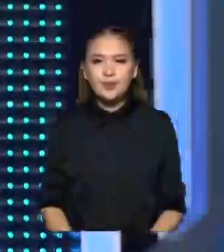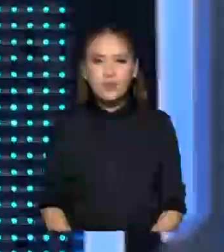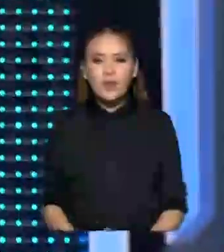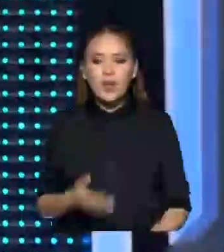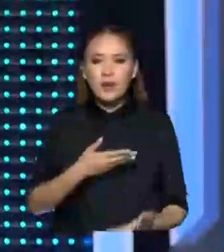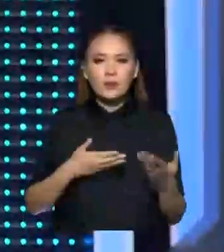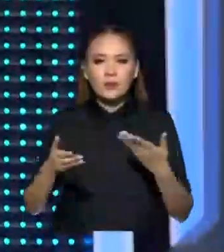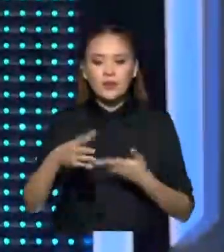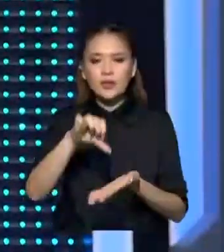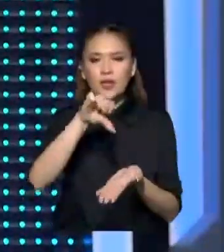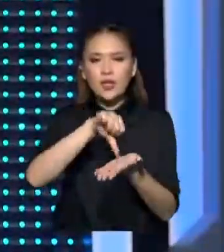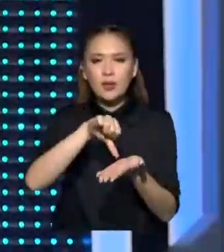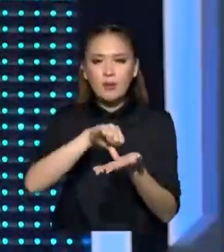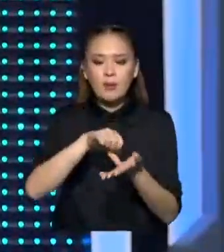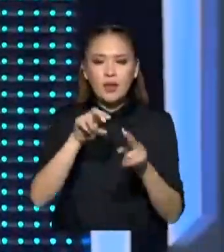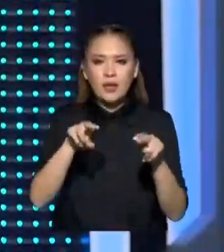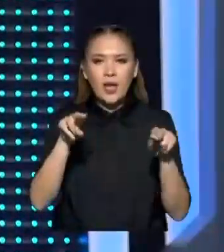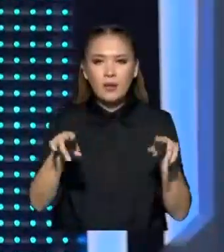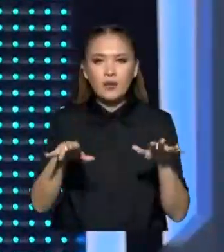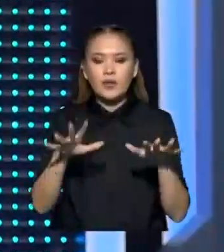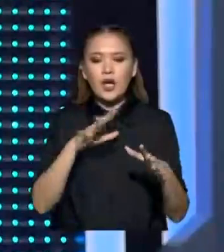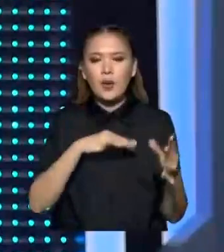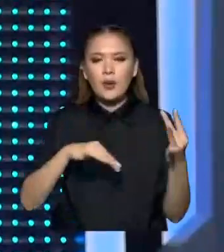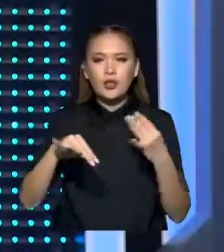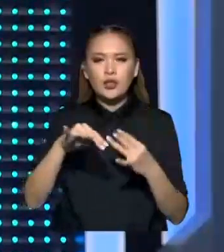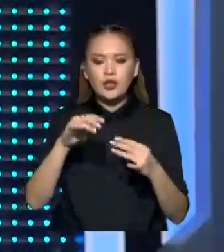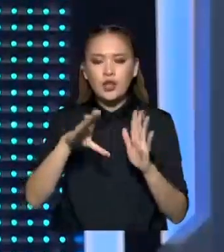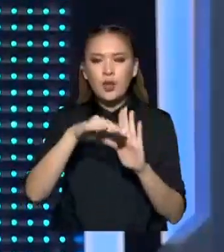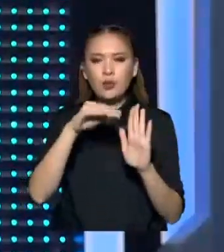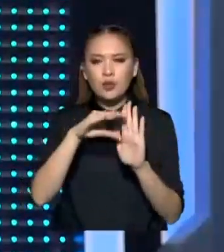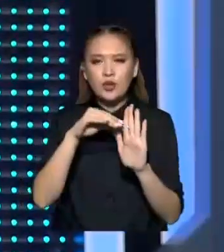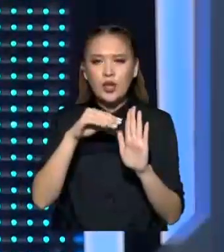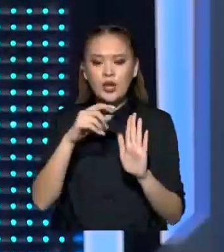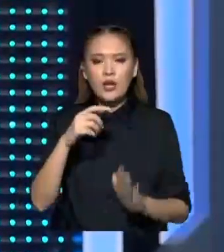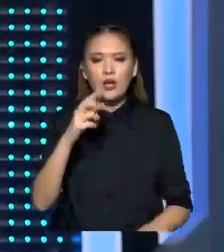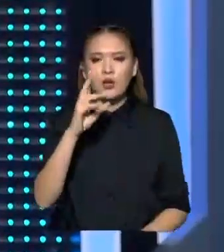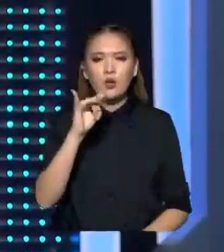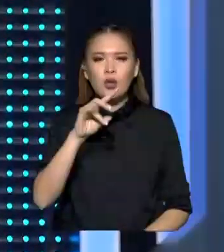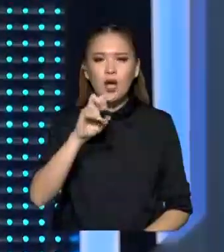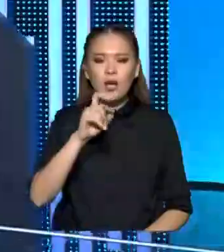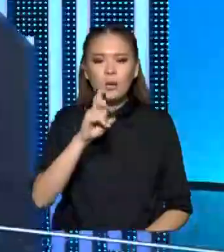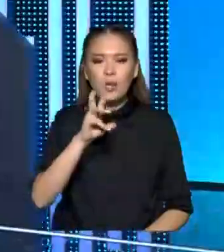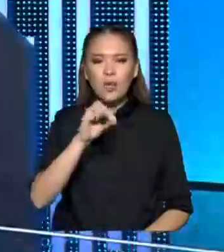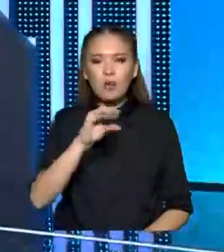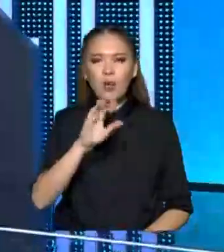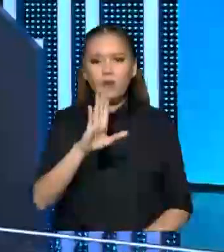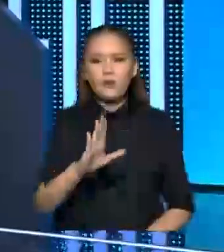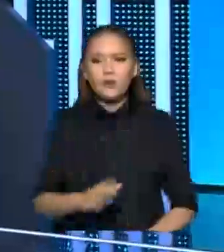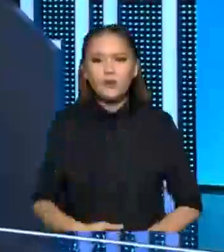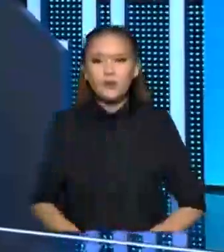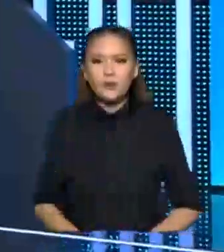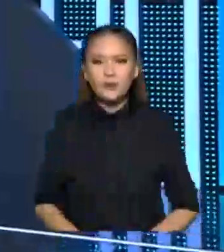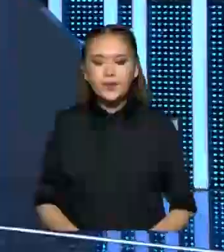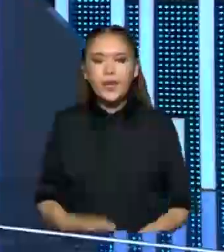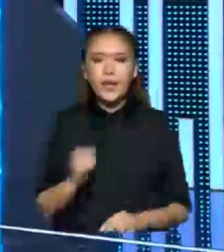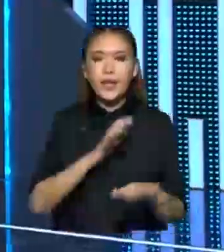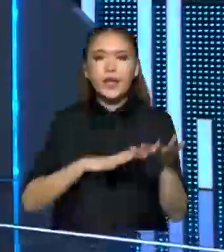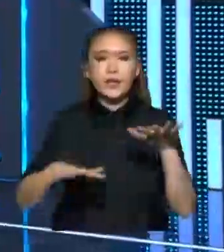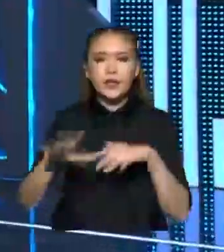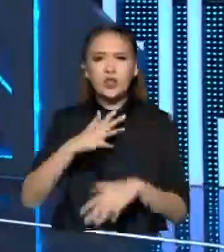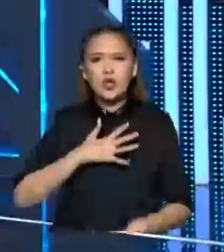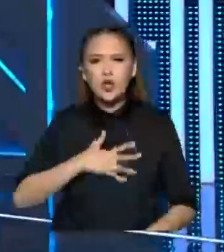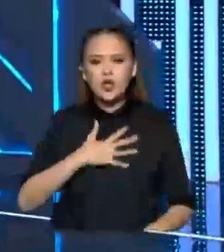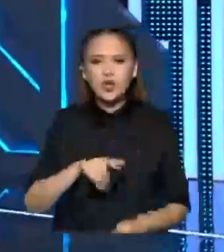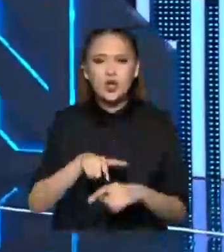Біздің студиямызда болған парламент мәжілісінің депутаты Ғазиз Құлахметов мырза. Елдегі ең нашар